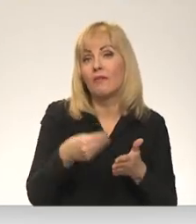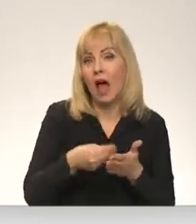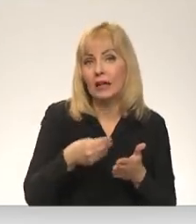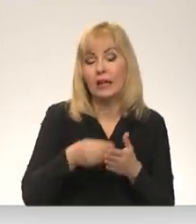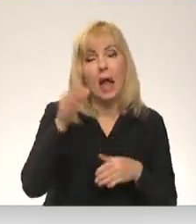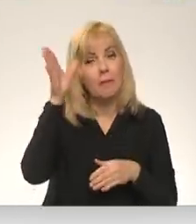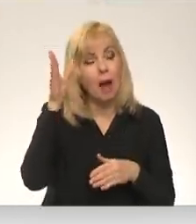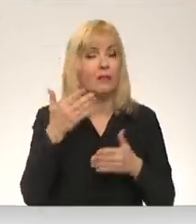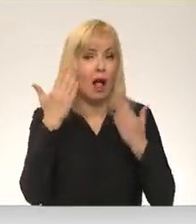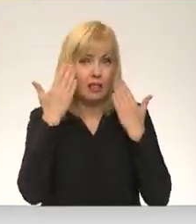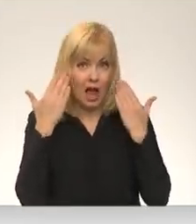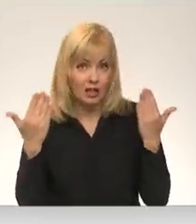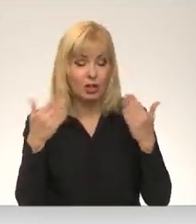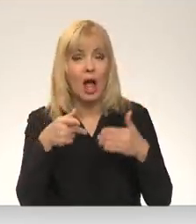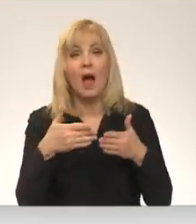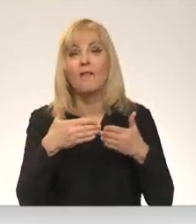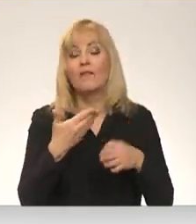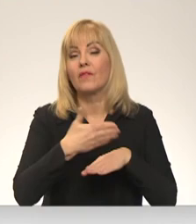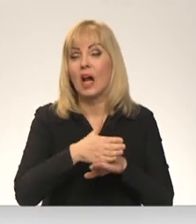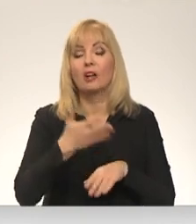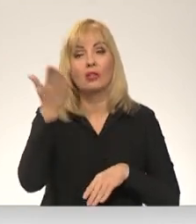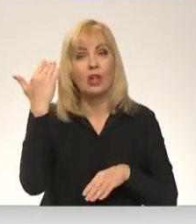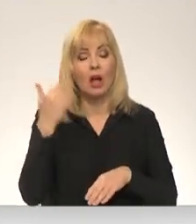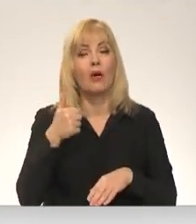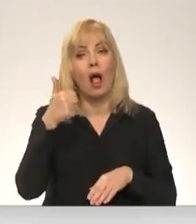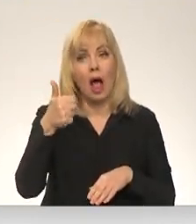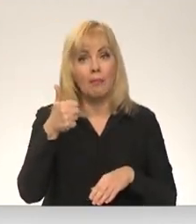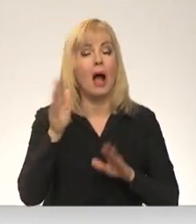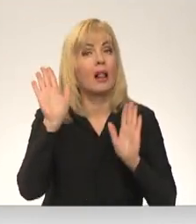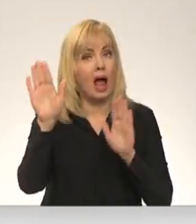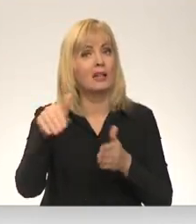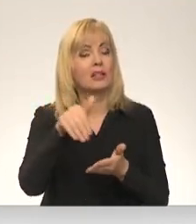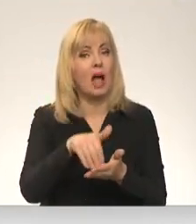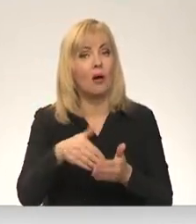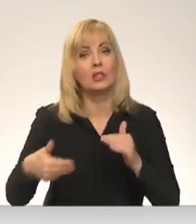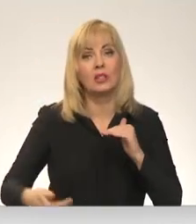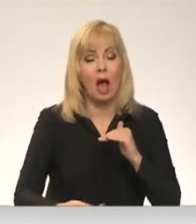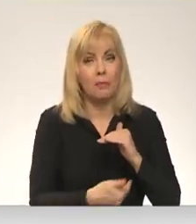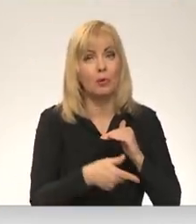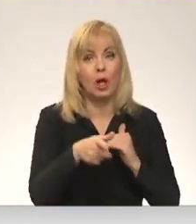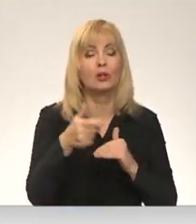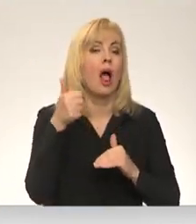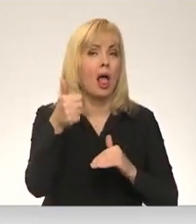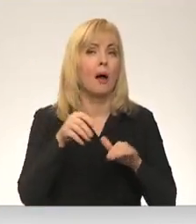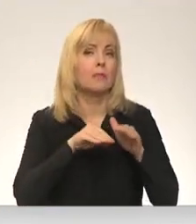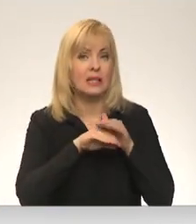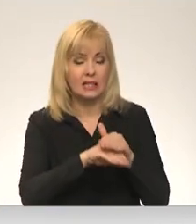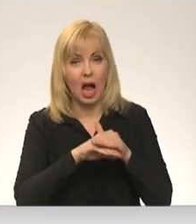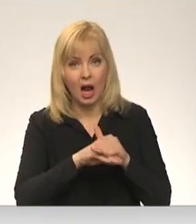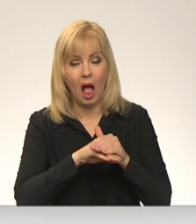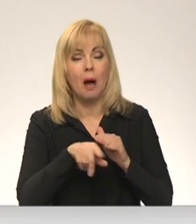pārvalde vēl nezina, taču ja vraks ir sens, tam labāk atrasties zem ūdens. Zem ūdens vidē, kur viņi ļoti labi saglabājās šie koku